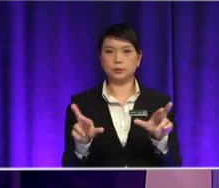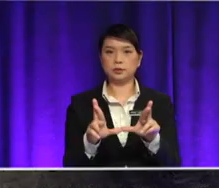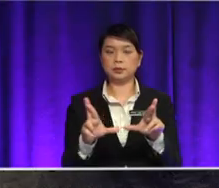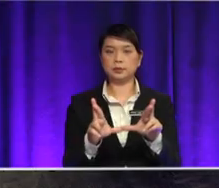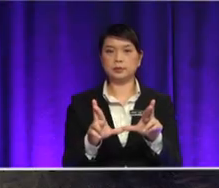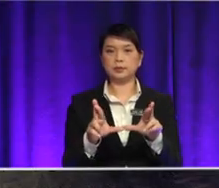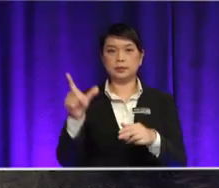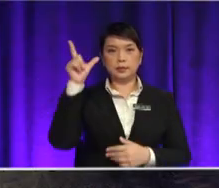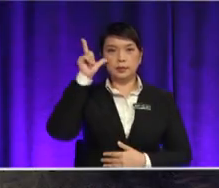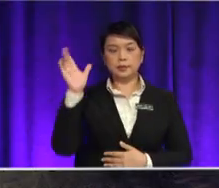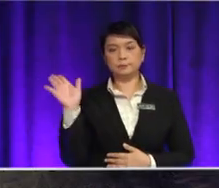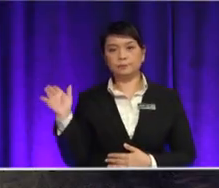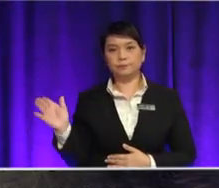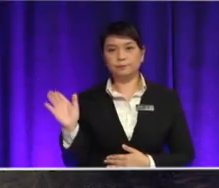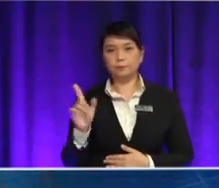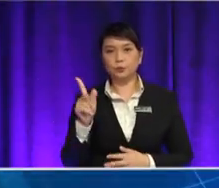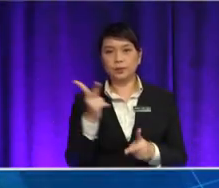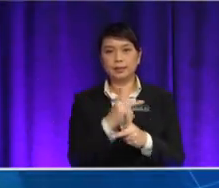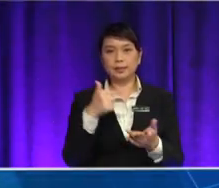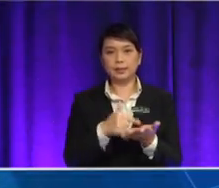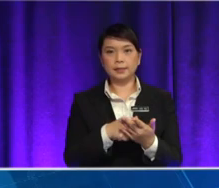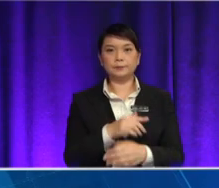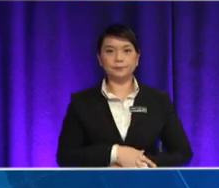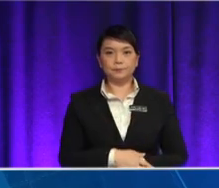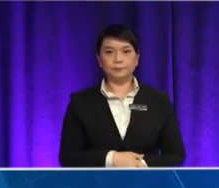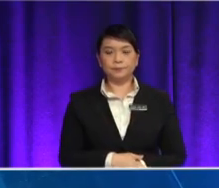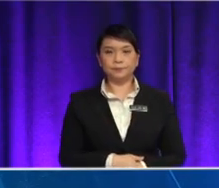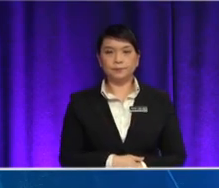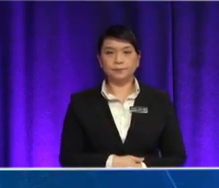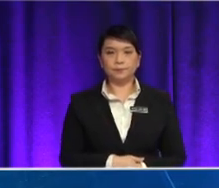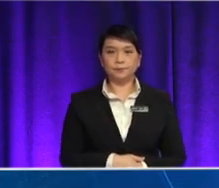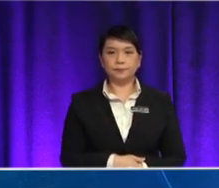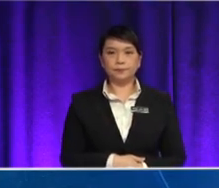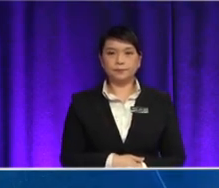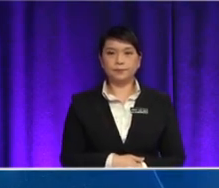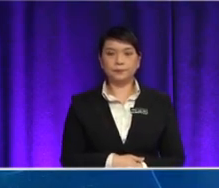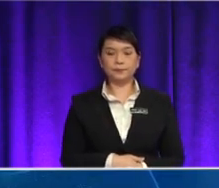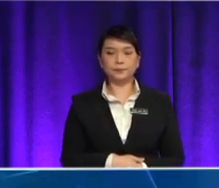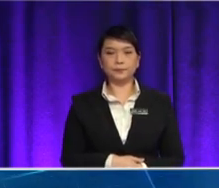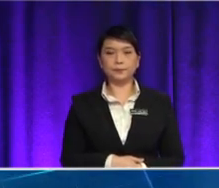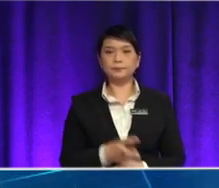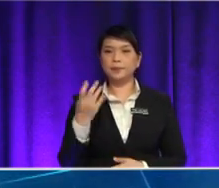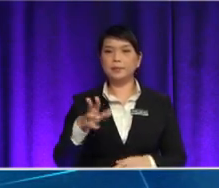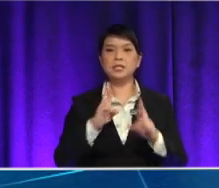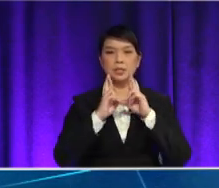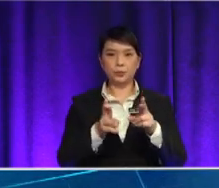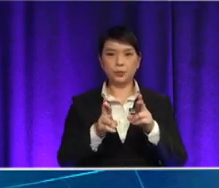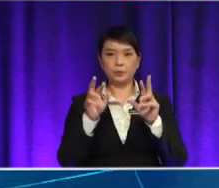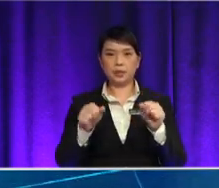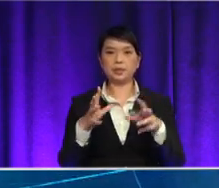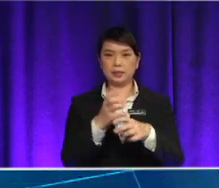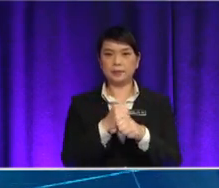ganjaran. Kita nak bagi ganjaran ni. Yang pertama tadi siapa? Yang pertama Sasbini. Sasbini. Jadi cikgu berapa ganjaran? Jadi semuanya